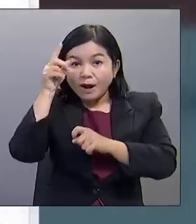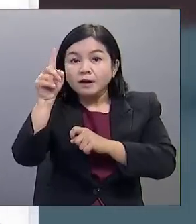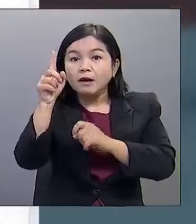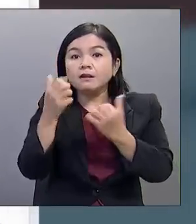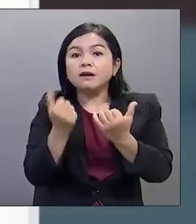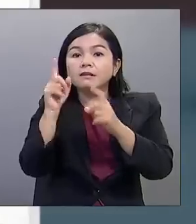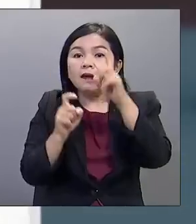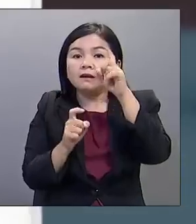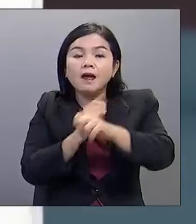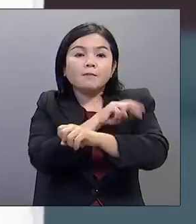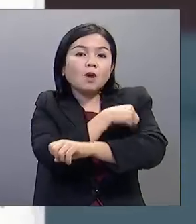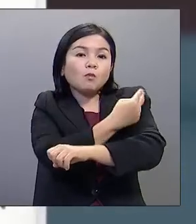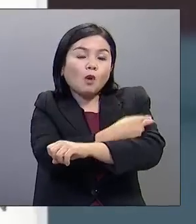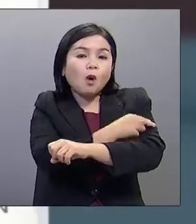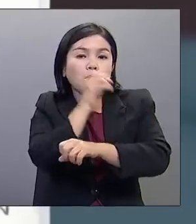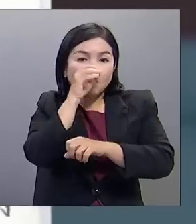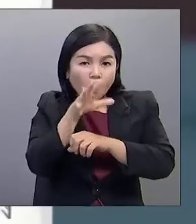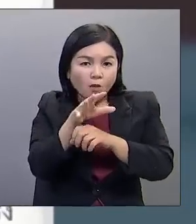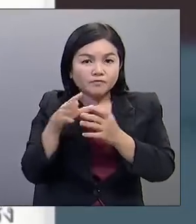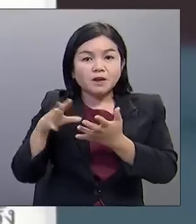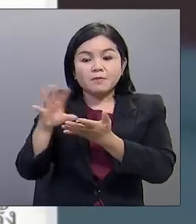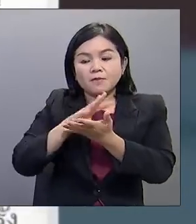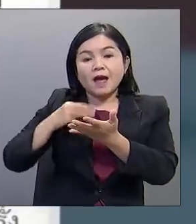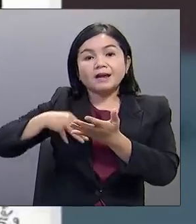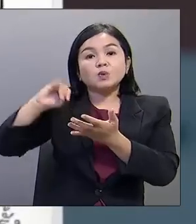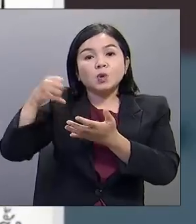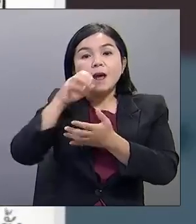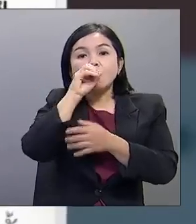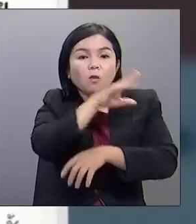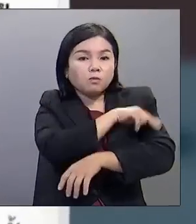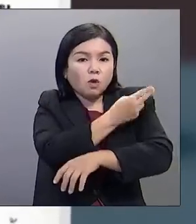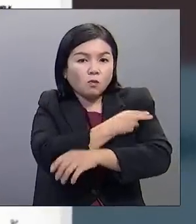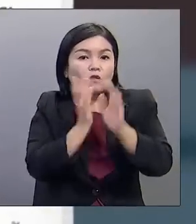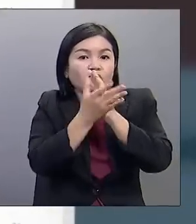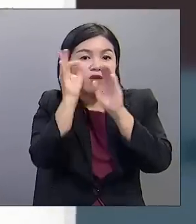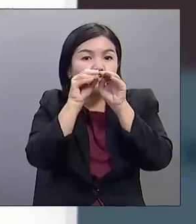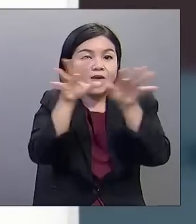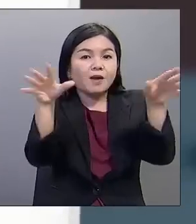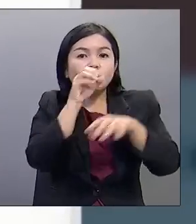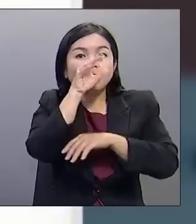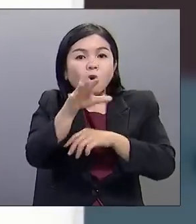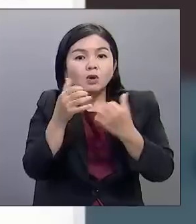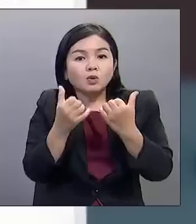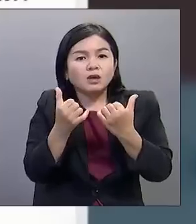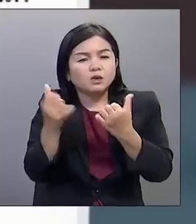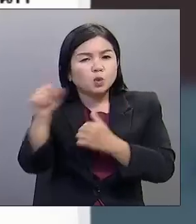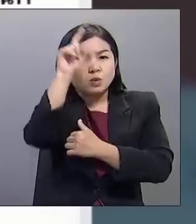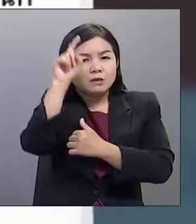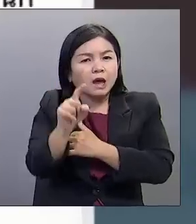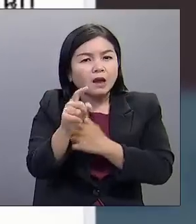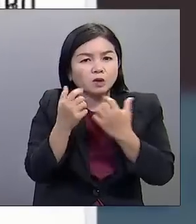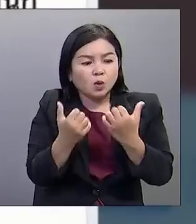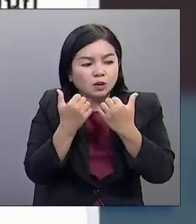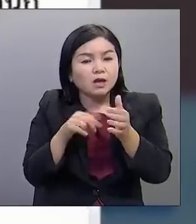แพทย์ธีรวรัตนารัตน์คณะแพทย์วิทยาศาสตราจจุฬาลงกรณ์มหาวิทยาลัยก็ได้โพสต์ Facebookระบุว่ามีการตั้งคำถามนะคะถามว่า